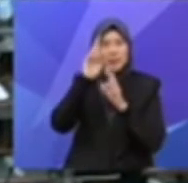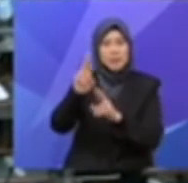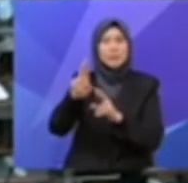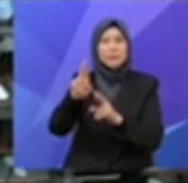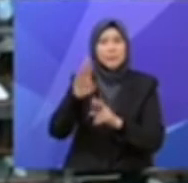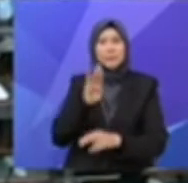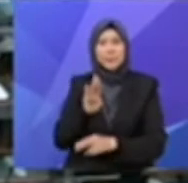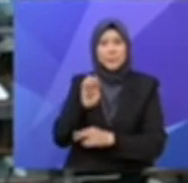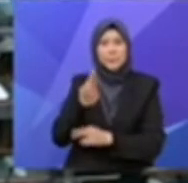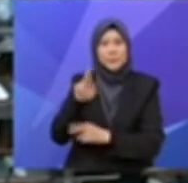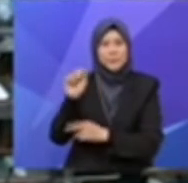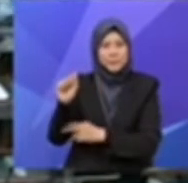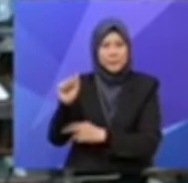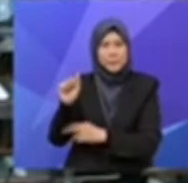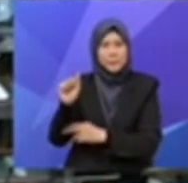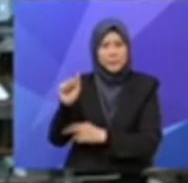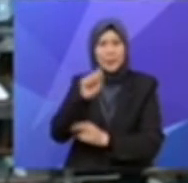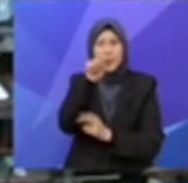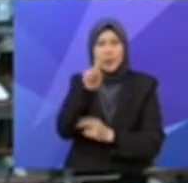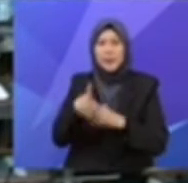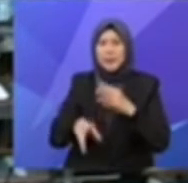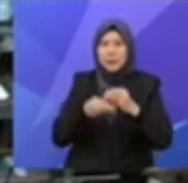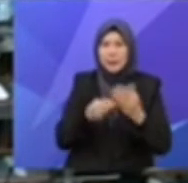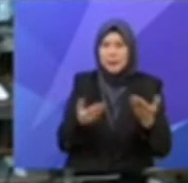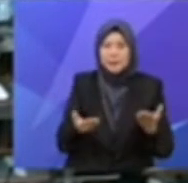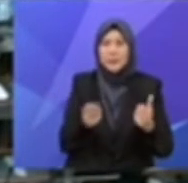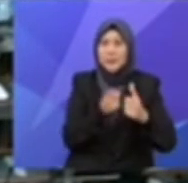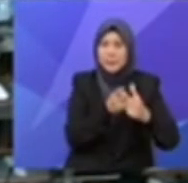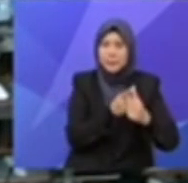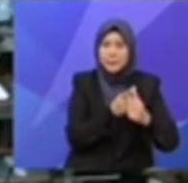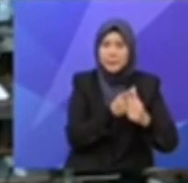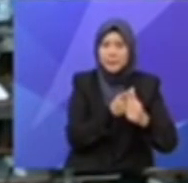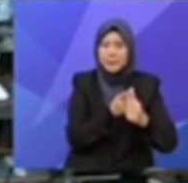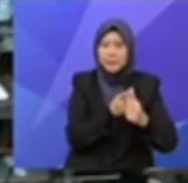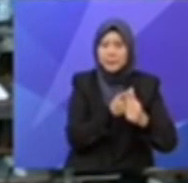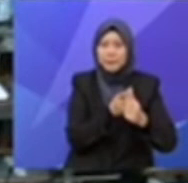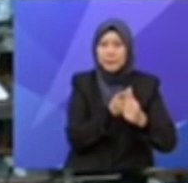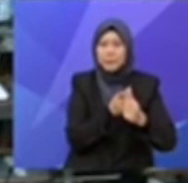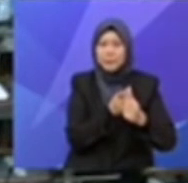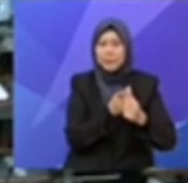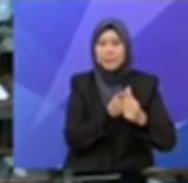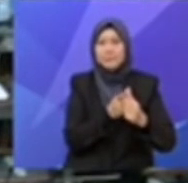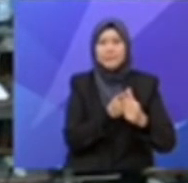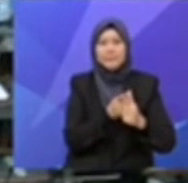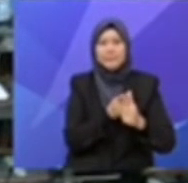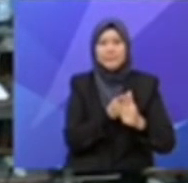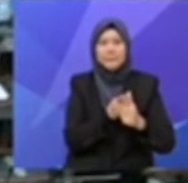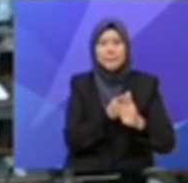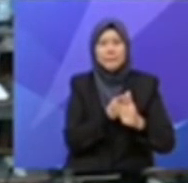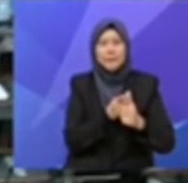Bro seorang teman saya berkisar kepada pertama Hai pop